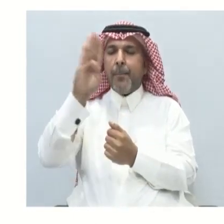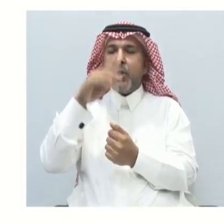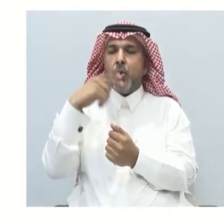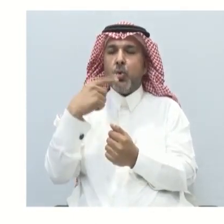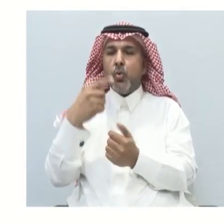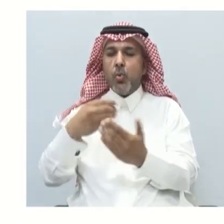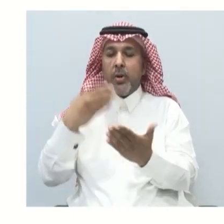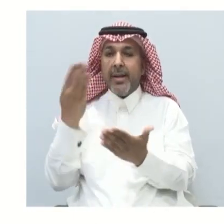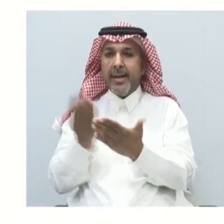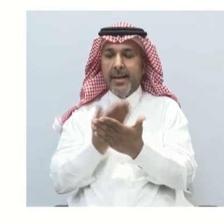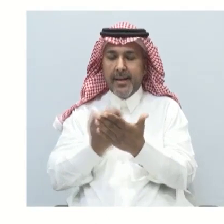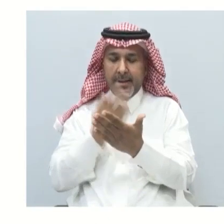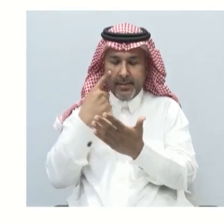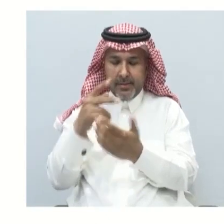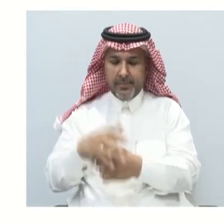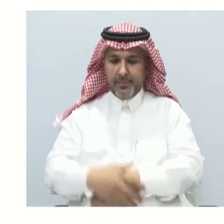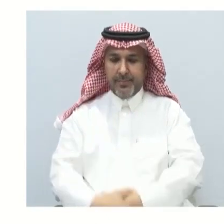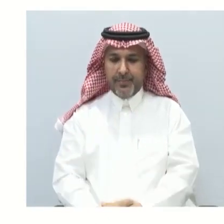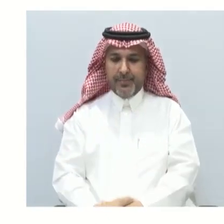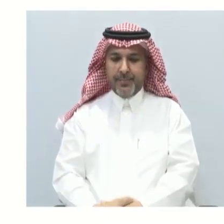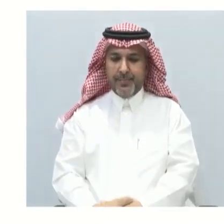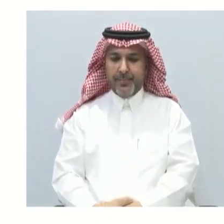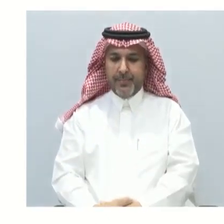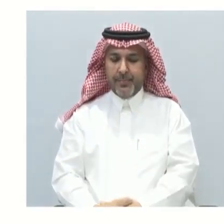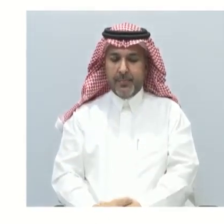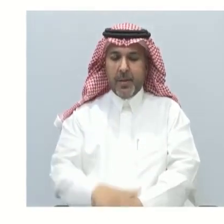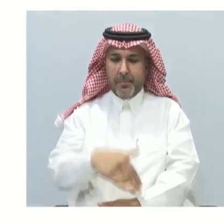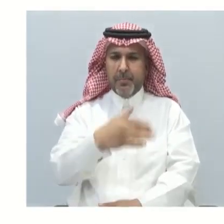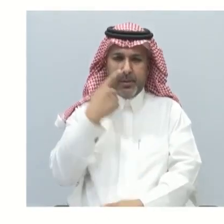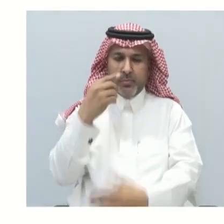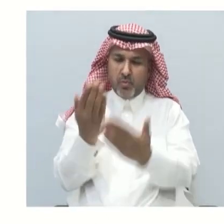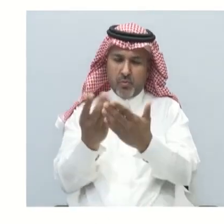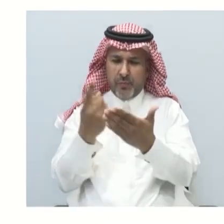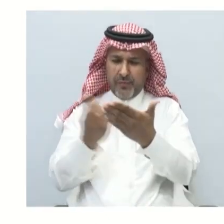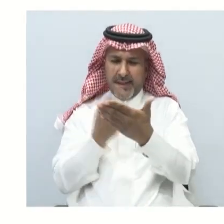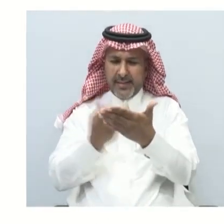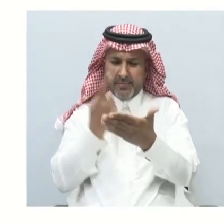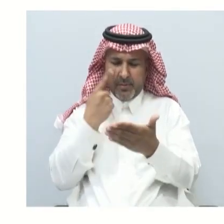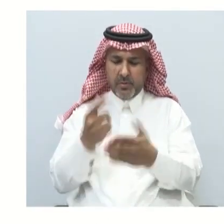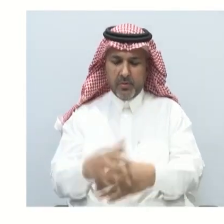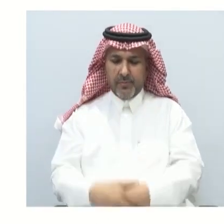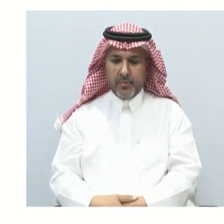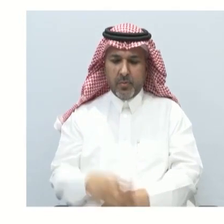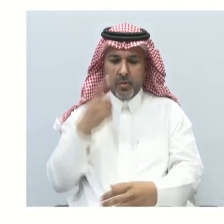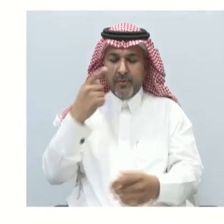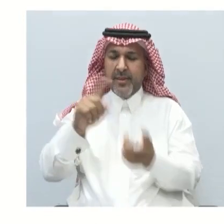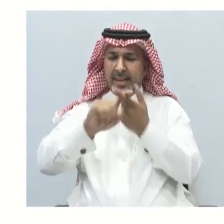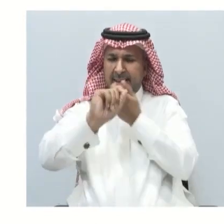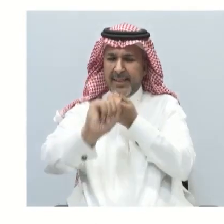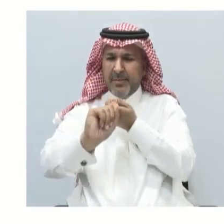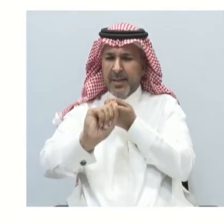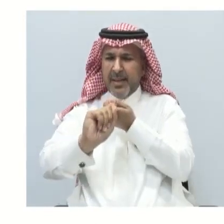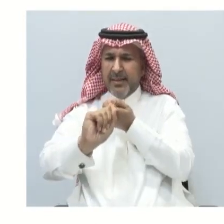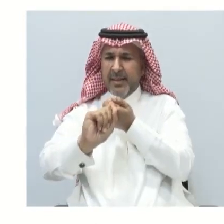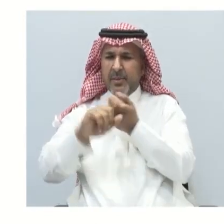الاكسل في رسم الانتشار بعد قليل وكذلك احسب معامل الارتباط هل يوجد ارتباط بين متغيرين ايضا